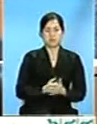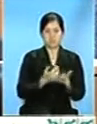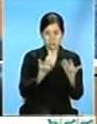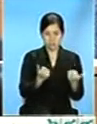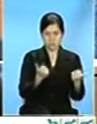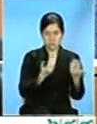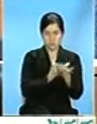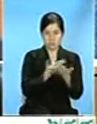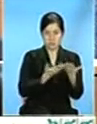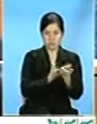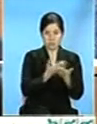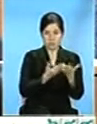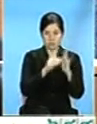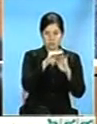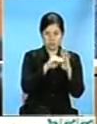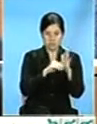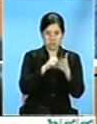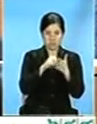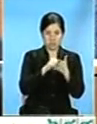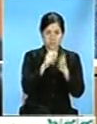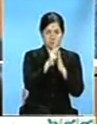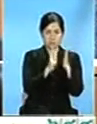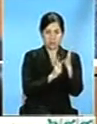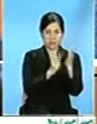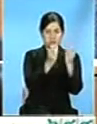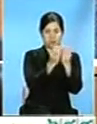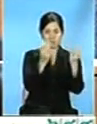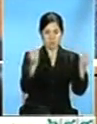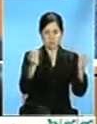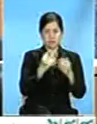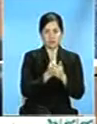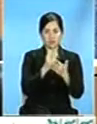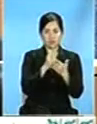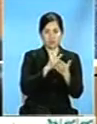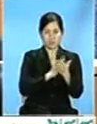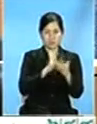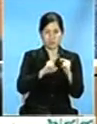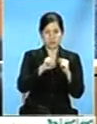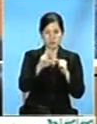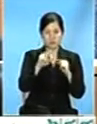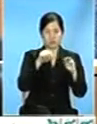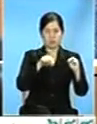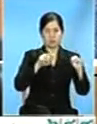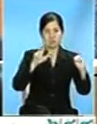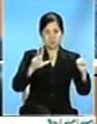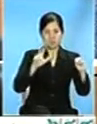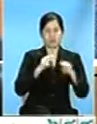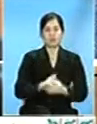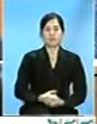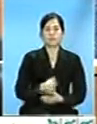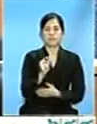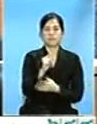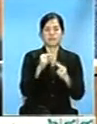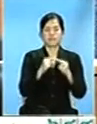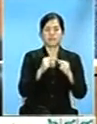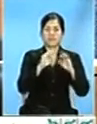พิจารณาร่างแก้ไขรัฐธรรมนูญในวาระ2มาตรา3ซึ่งเป็นหัวใจส